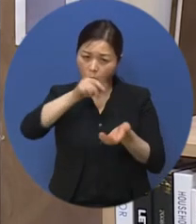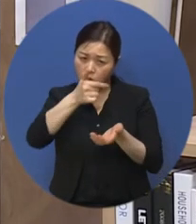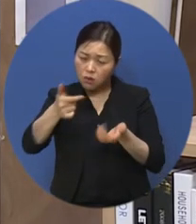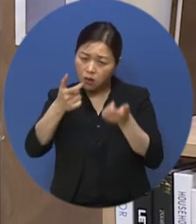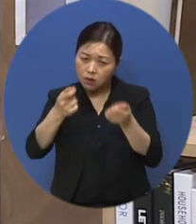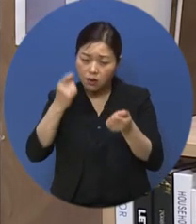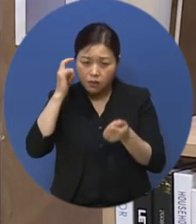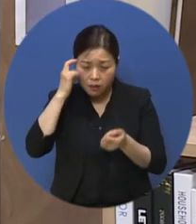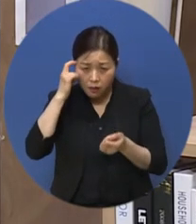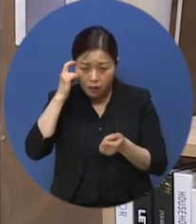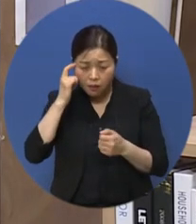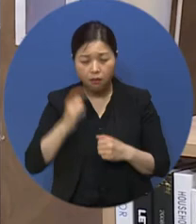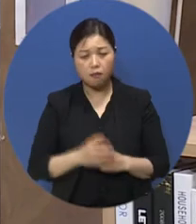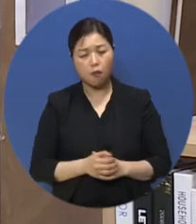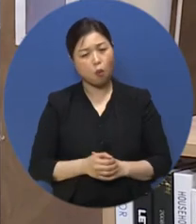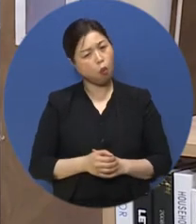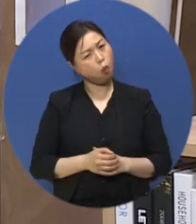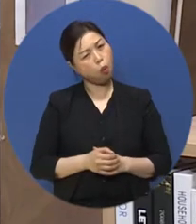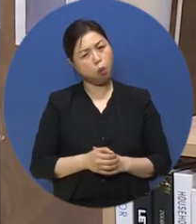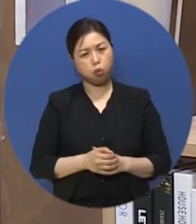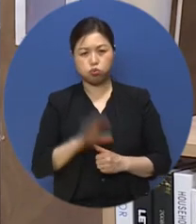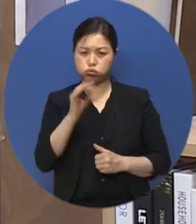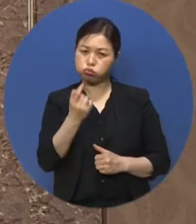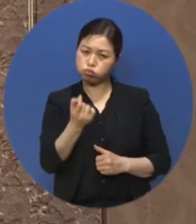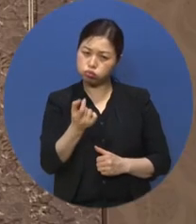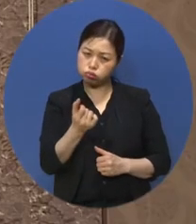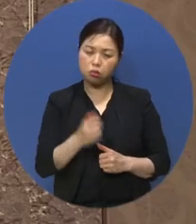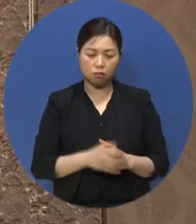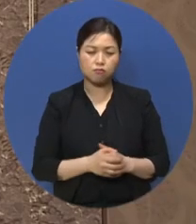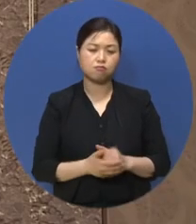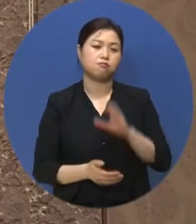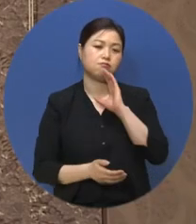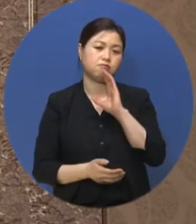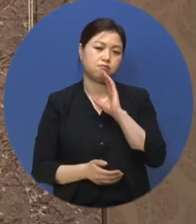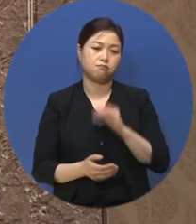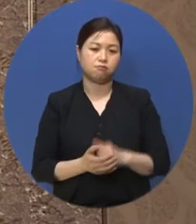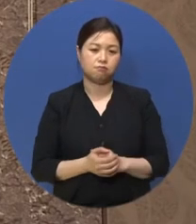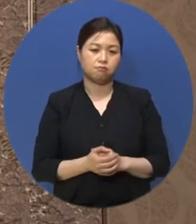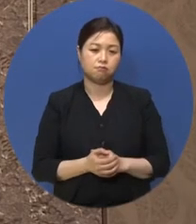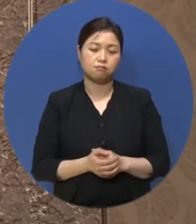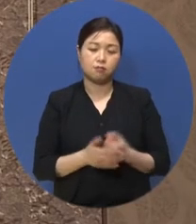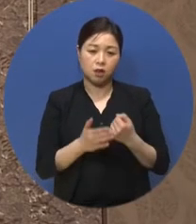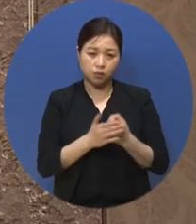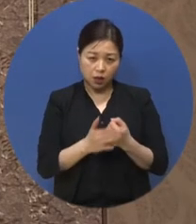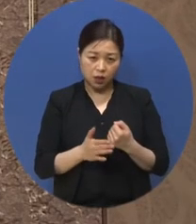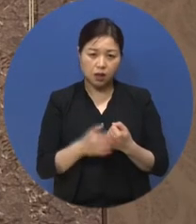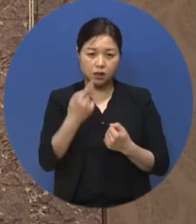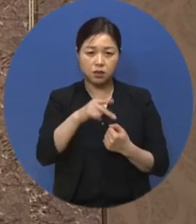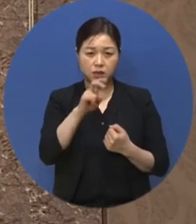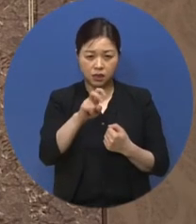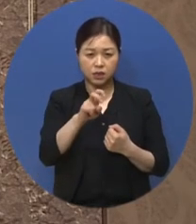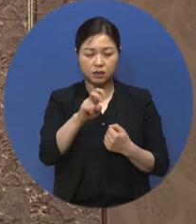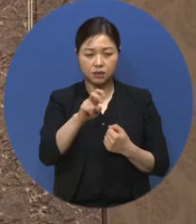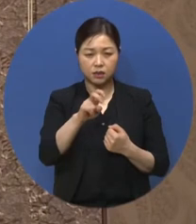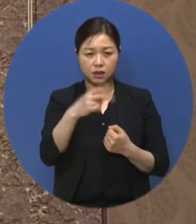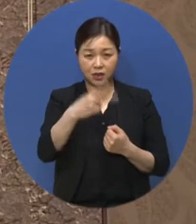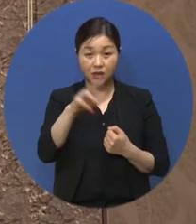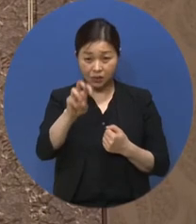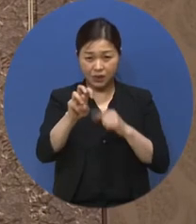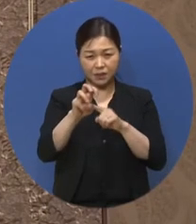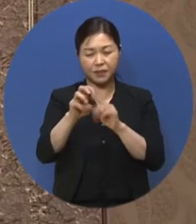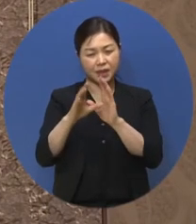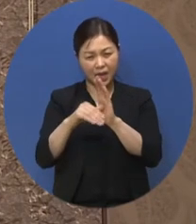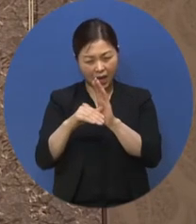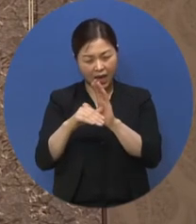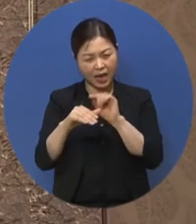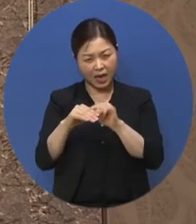드는데 굉장히 적은 비중이었군요. 그럼 맞습니다. 그래서 저희는 이제 꾸준히 꼭 굳이 2030년이